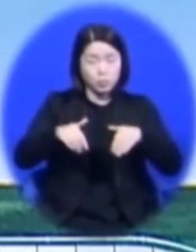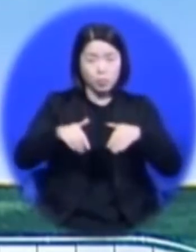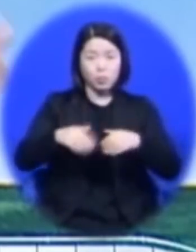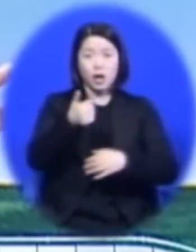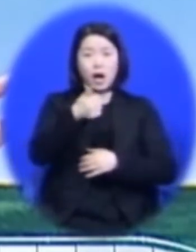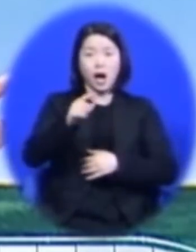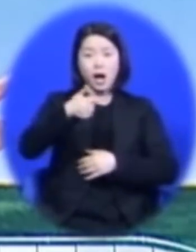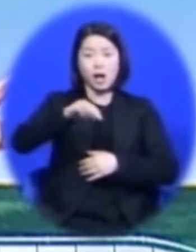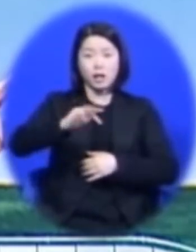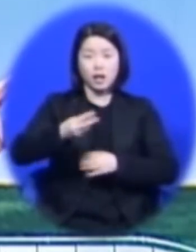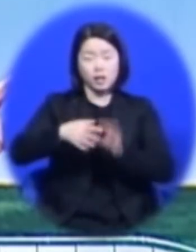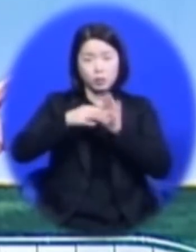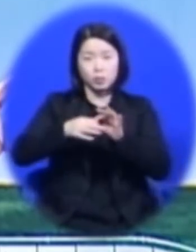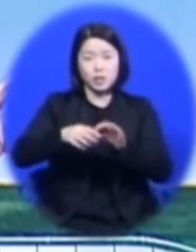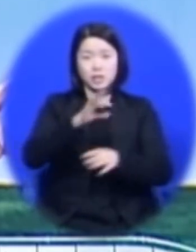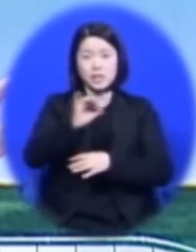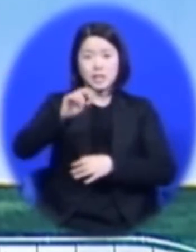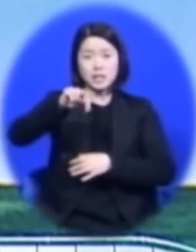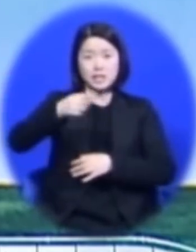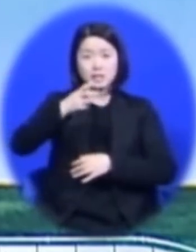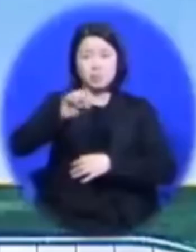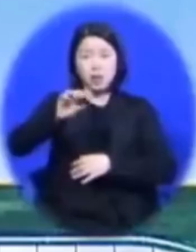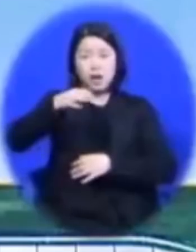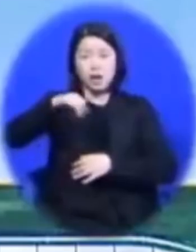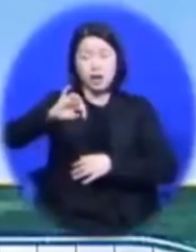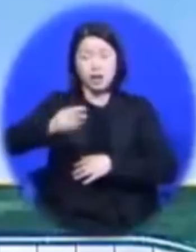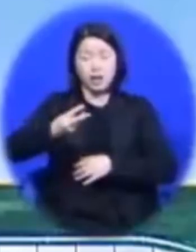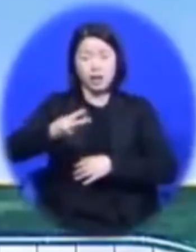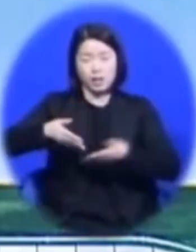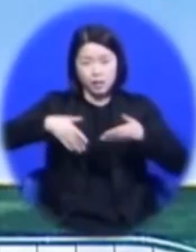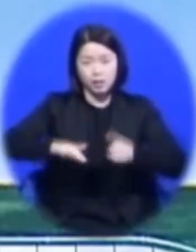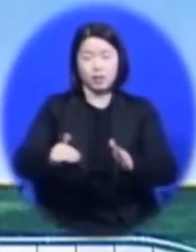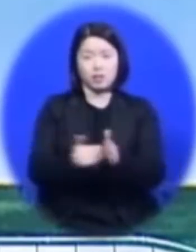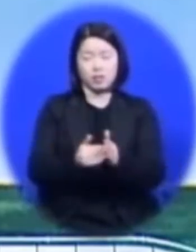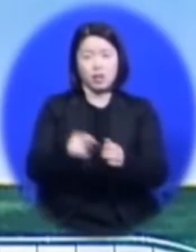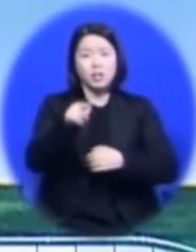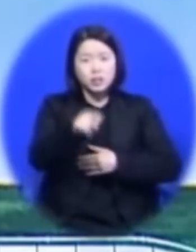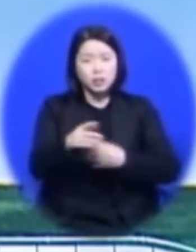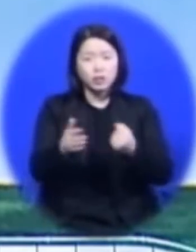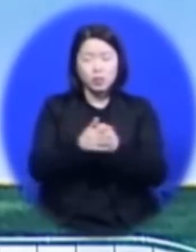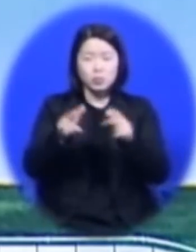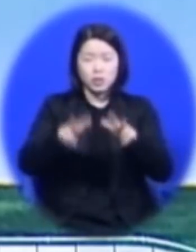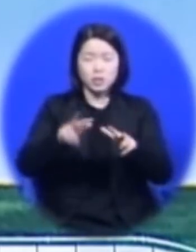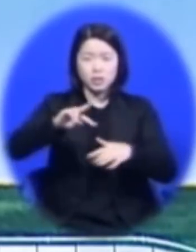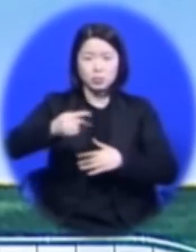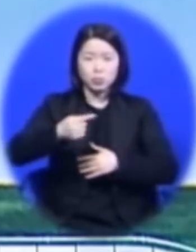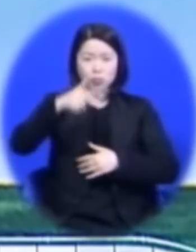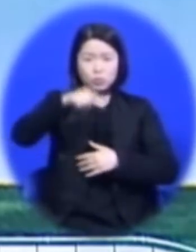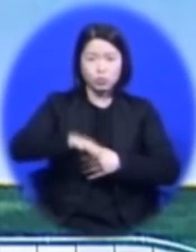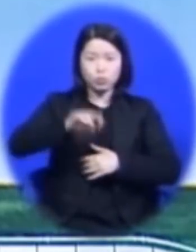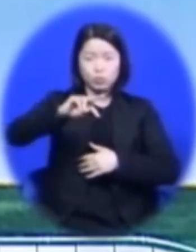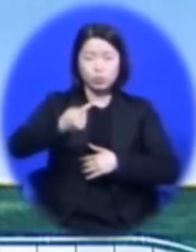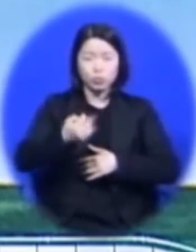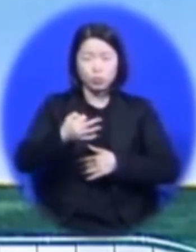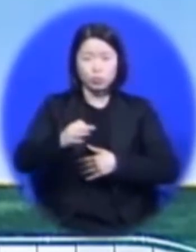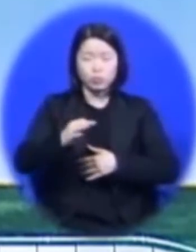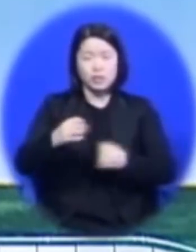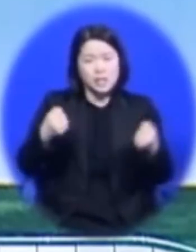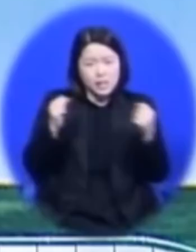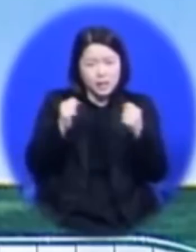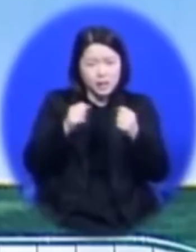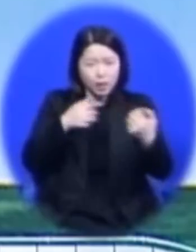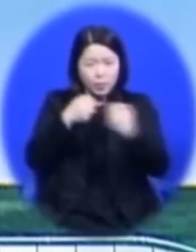이스마엘을 낳았습니다 지금도 그것 때문에 중동은 긴장과 갈등이 얼마나 큽니까